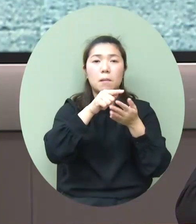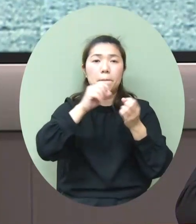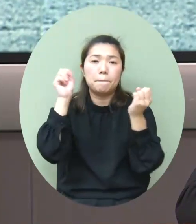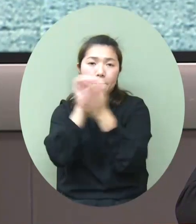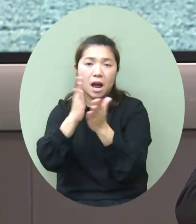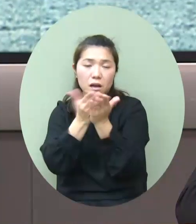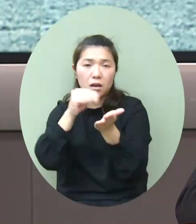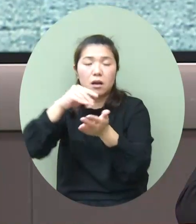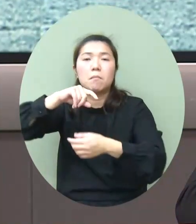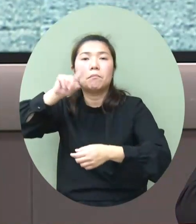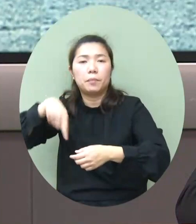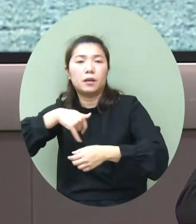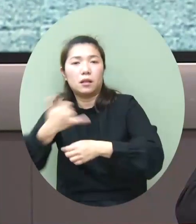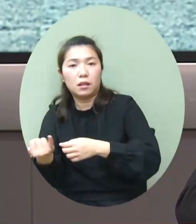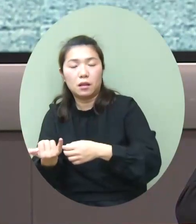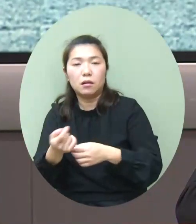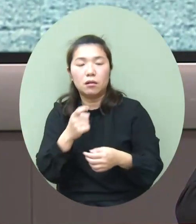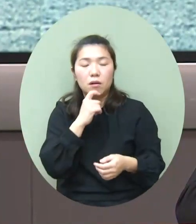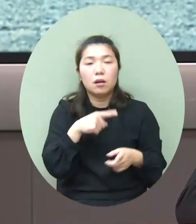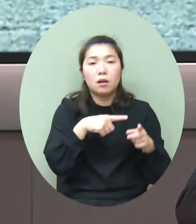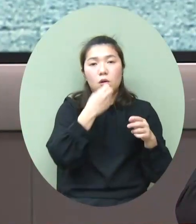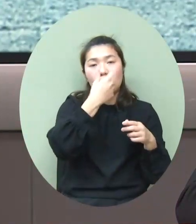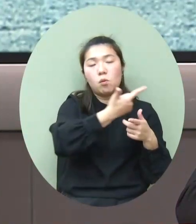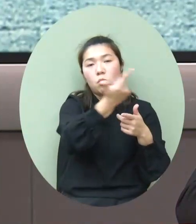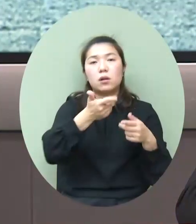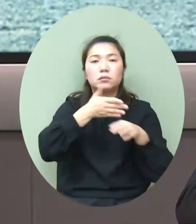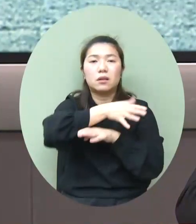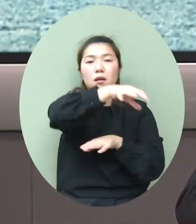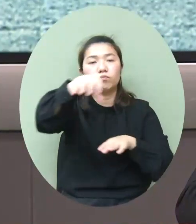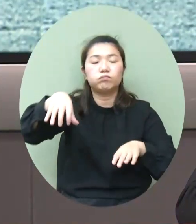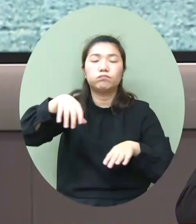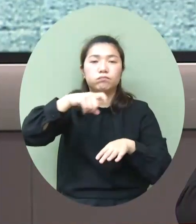友。所以在香港，大部分长者都